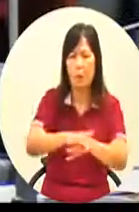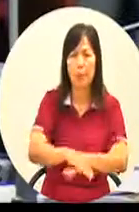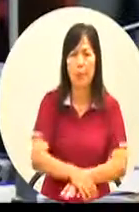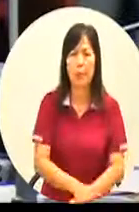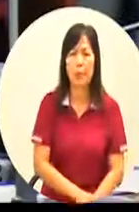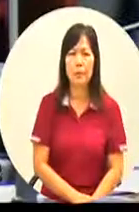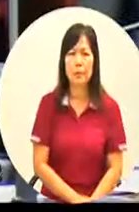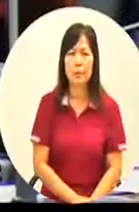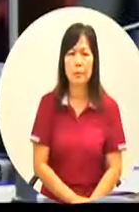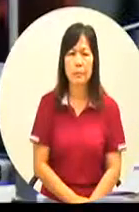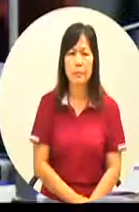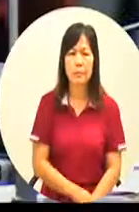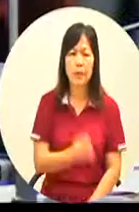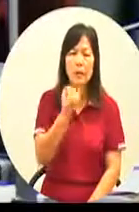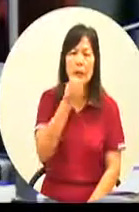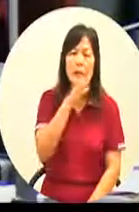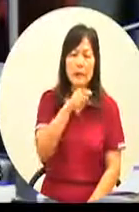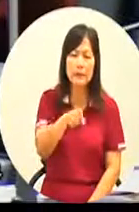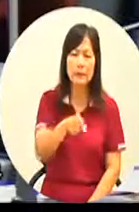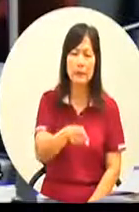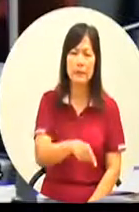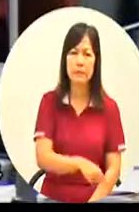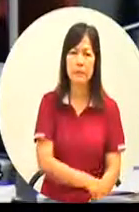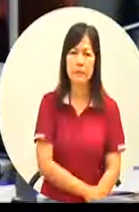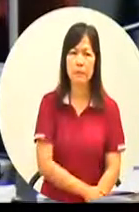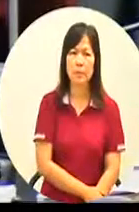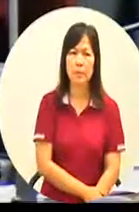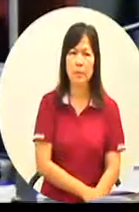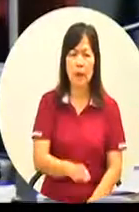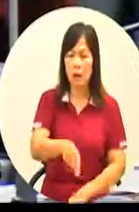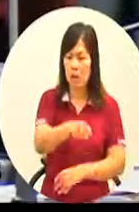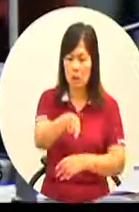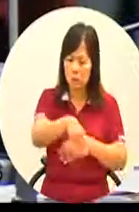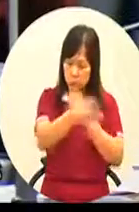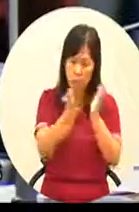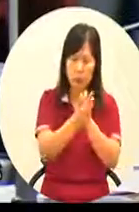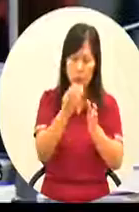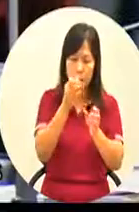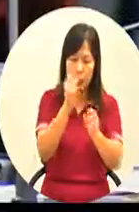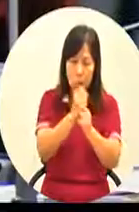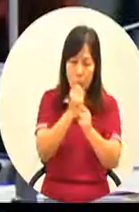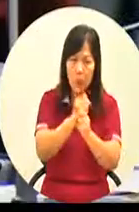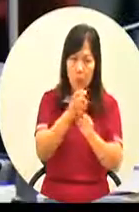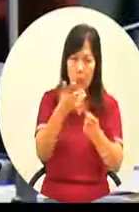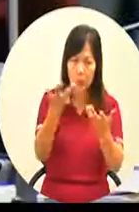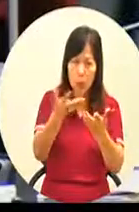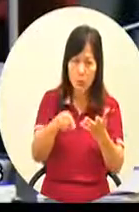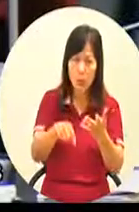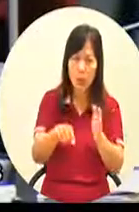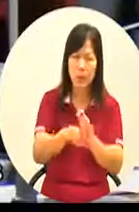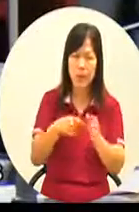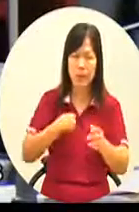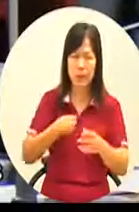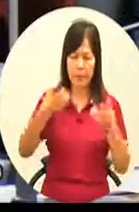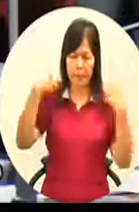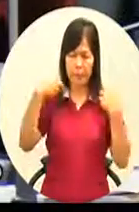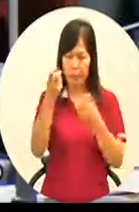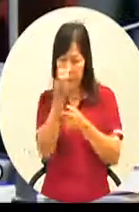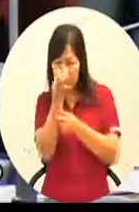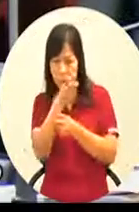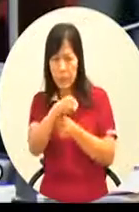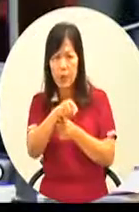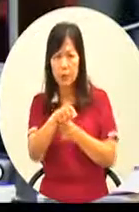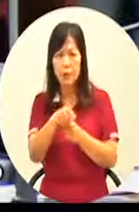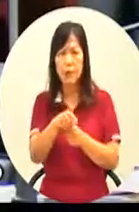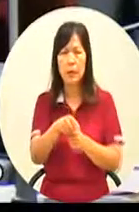是爱吼，伫迄个他的所有的案件整理当中，咱了解，咱徛伫政风的单位，看要安怎